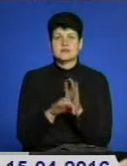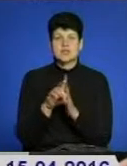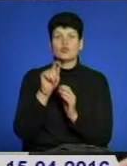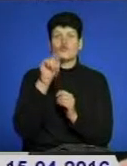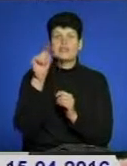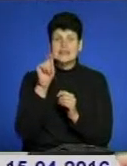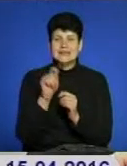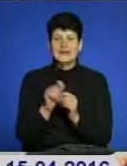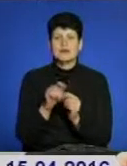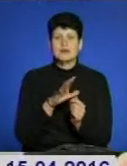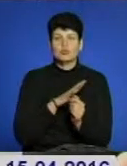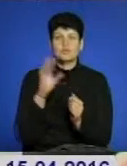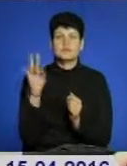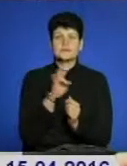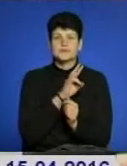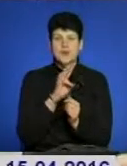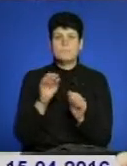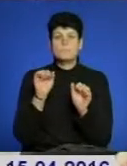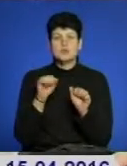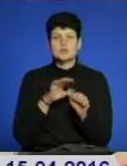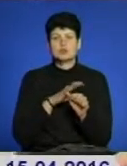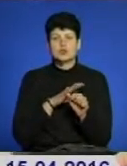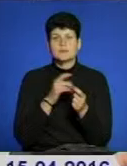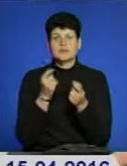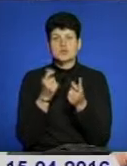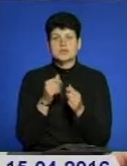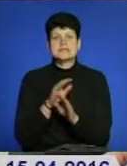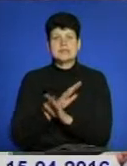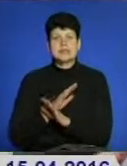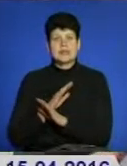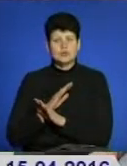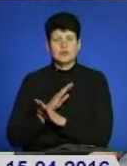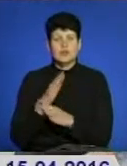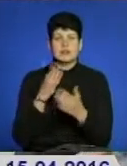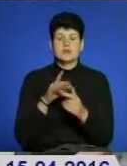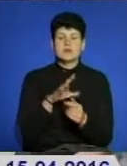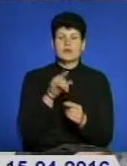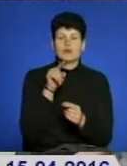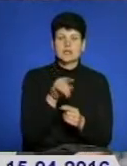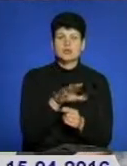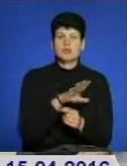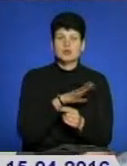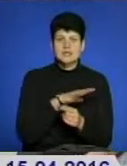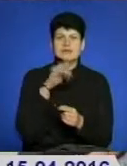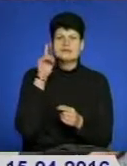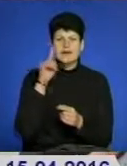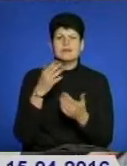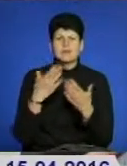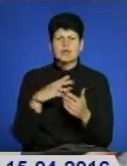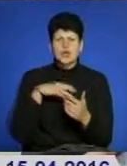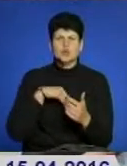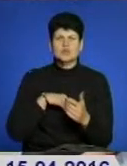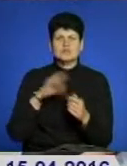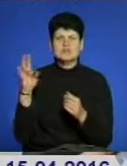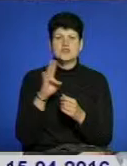війни, якщо були б капелани, так, може було б пару загинуло, але якщо вони були б, то знаєте, який дух